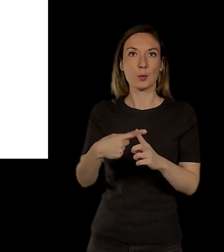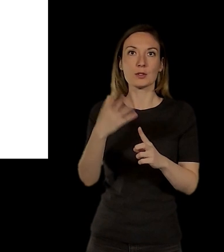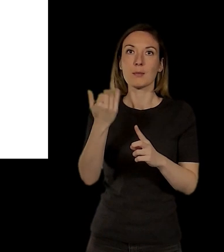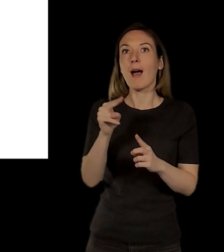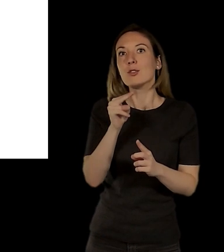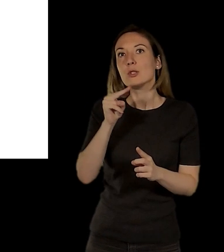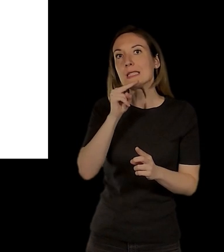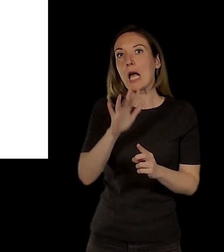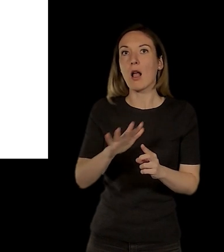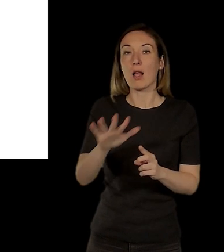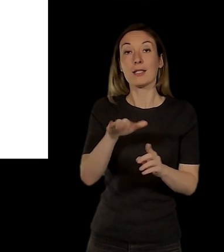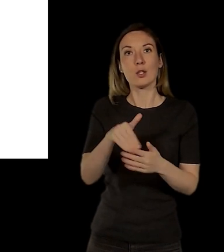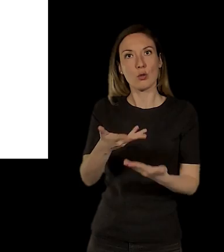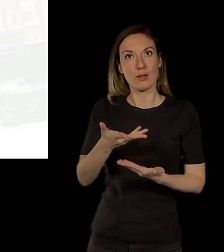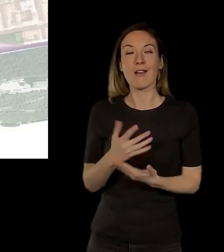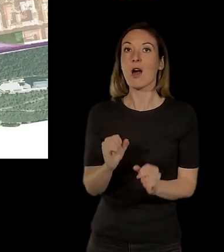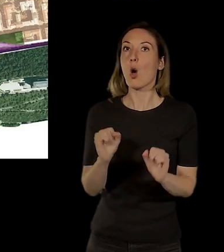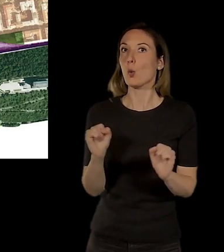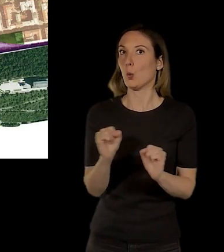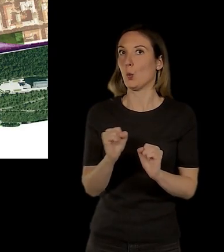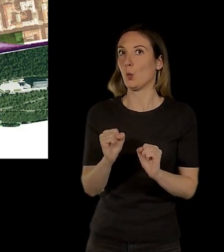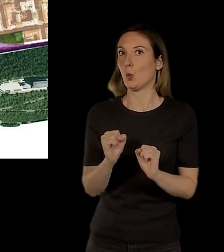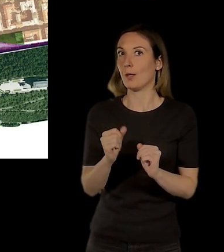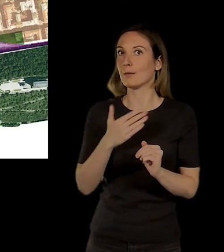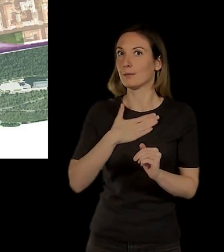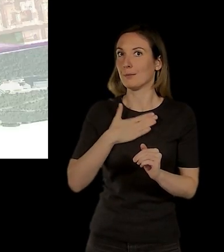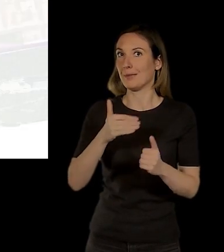sloužily k ochlazení města.